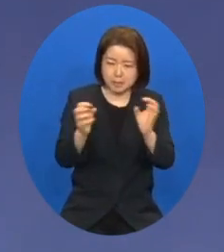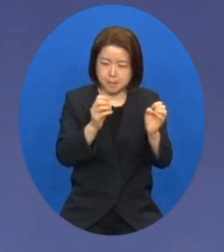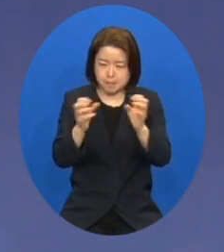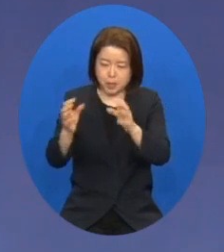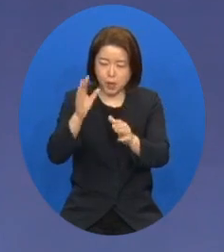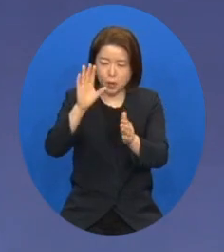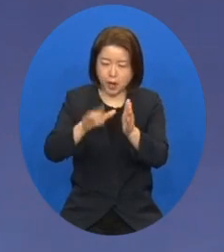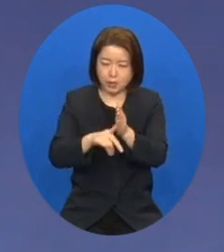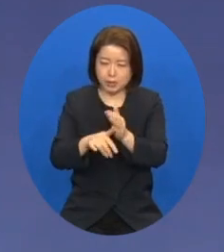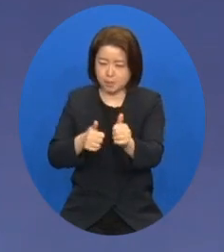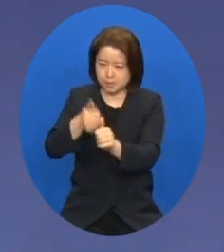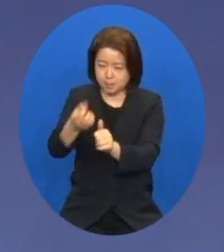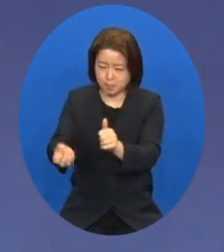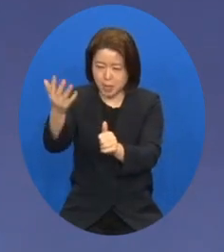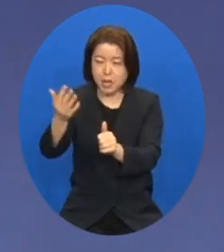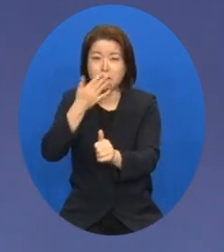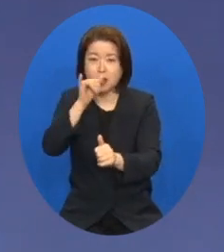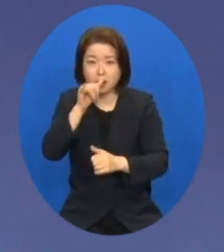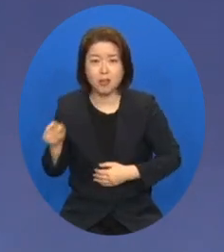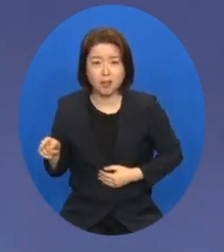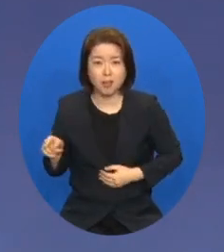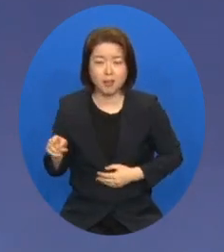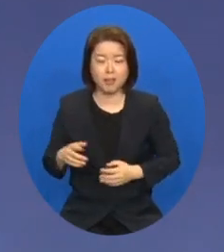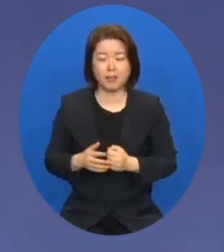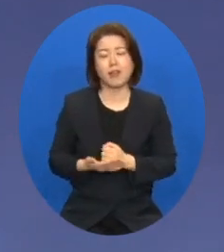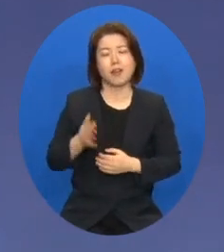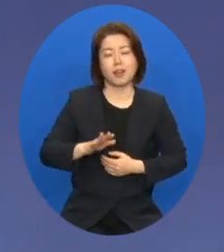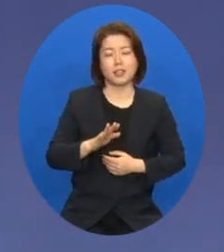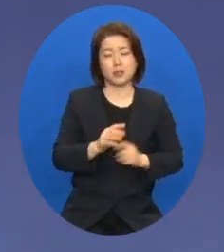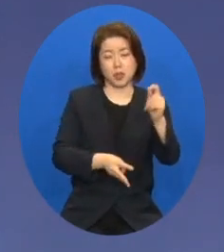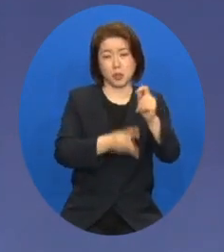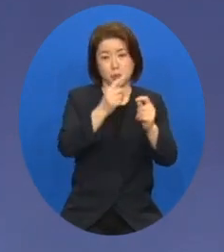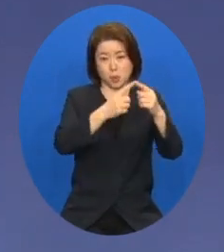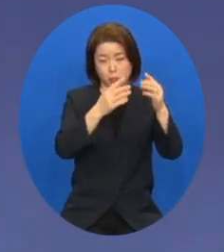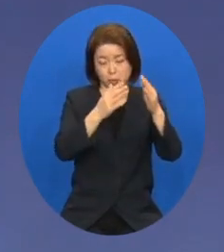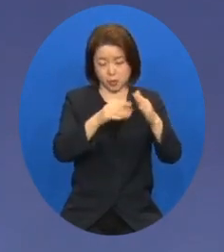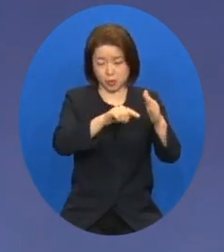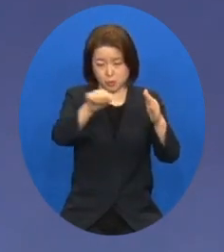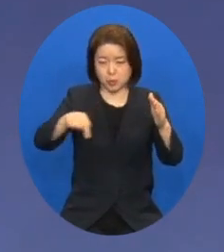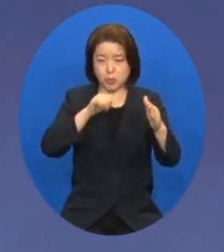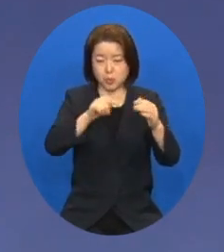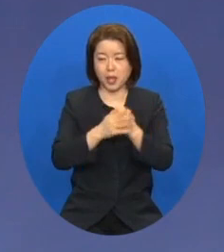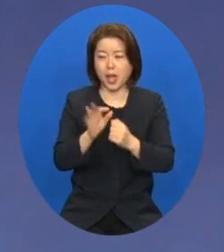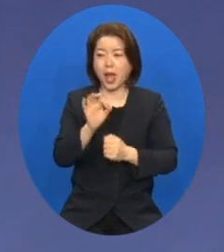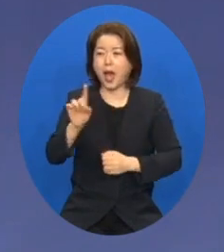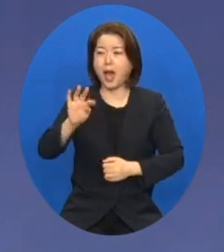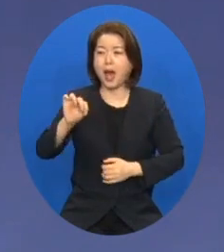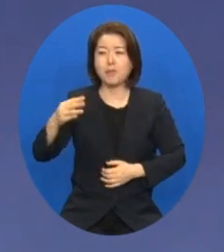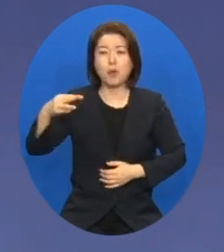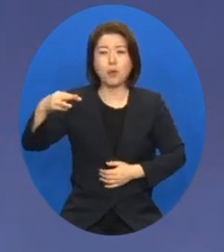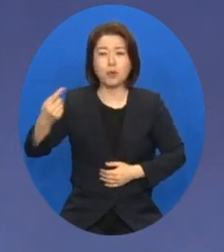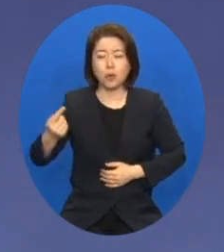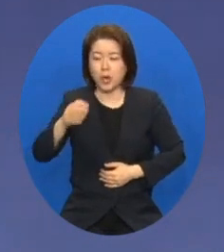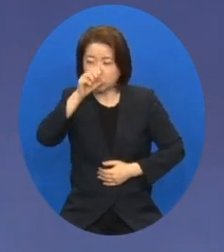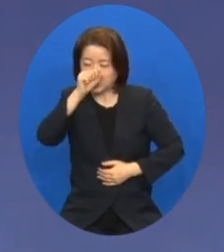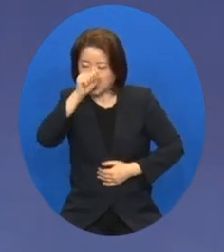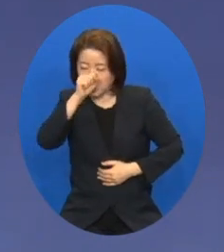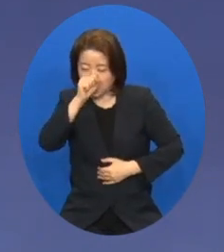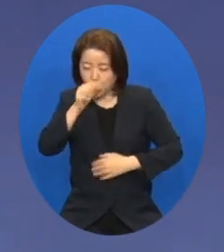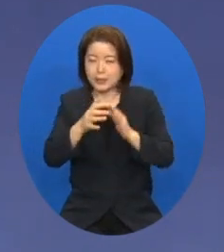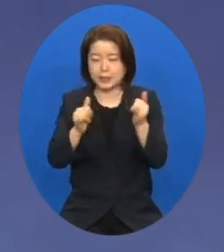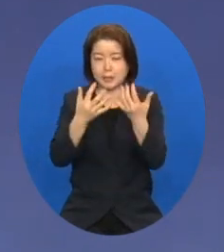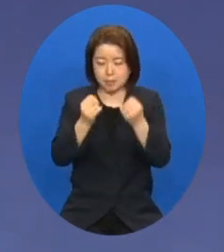사람이었습니다 그래서 고린도 교회에는 아볼로 를 좋아하는 교인들이 많이 있었고 아볼로 파가